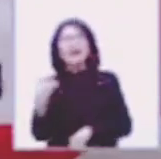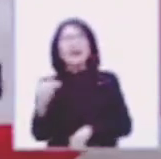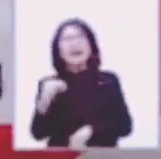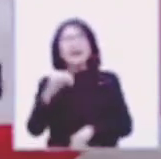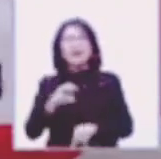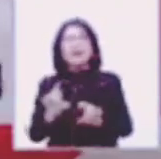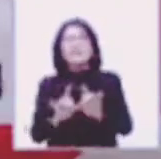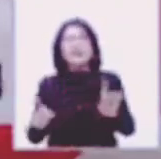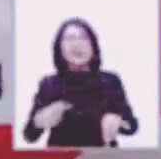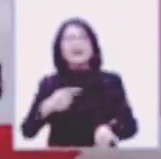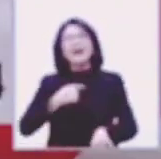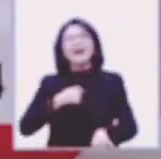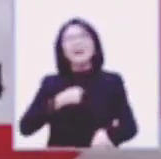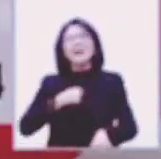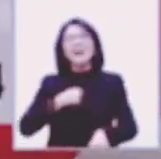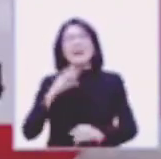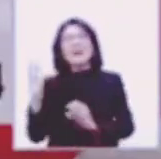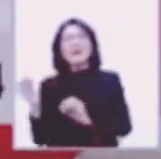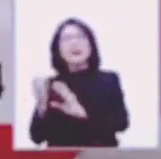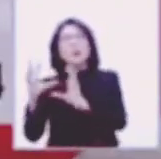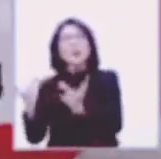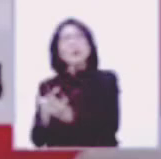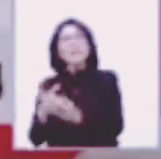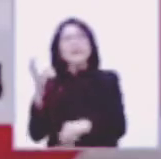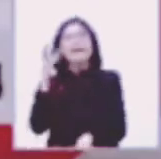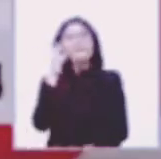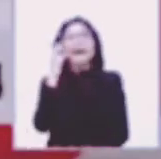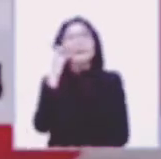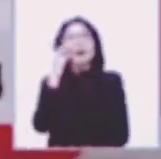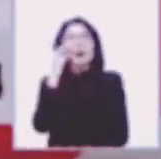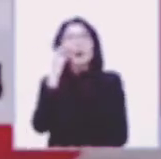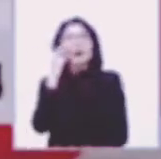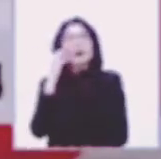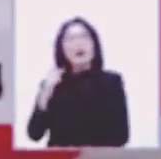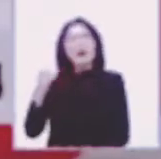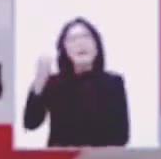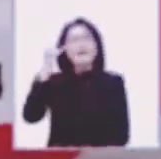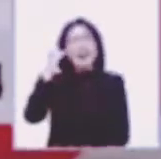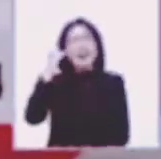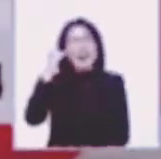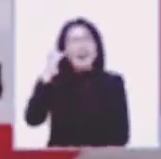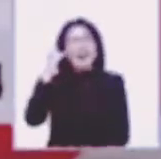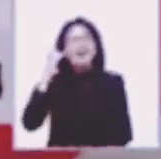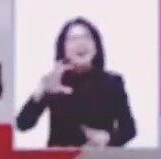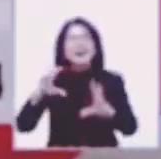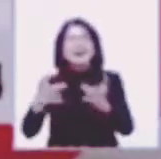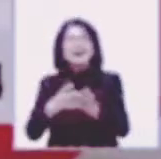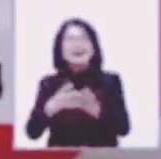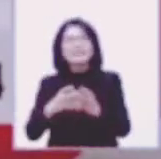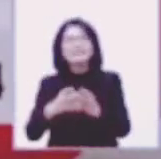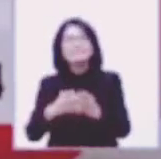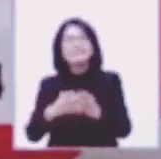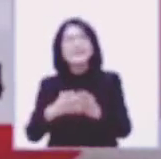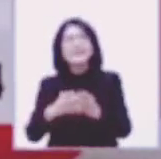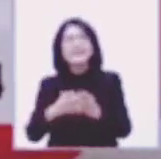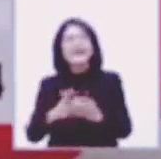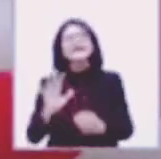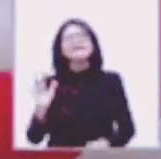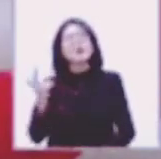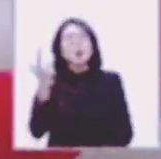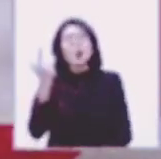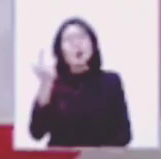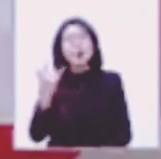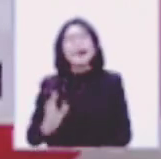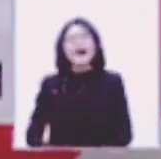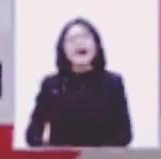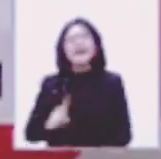berbeda. Saya menjadi ketua timnya Pak Prabowo, Pak Mohaimin di timnya Pak Jokowi waktu itu. Ada